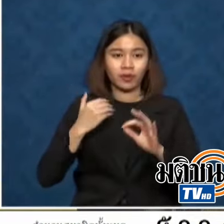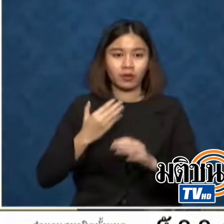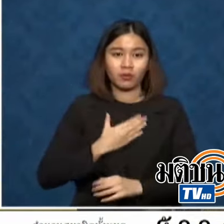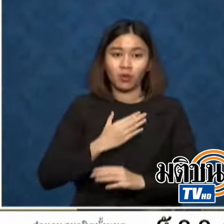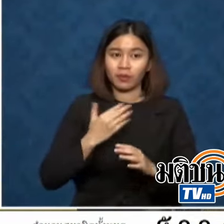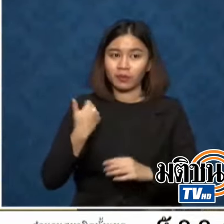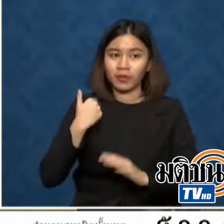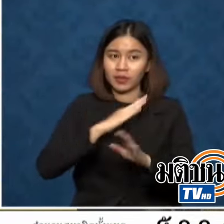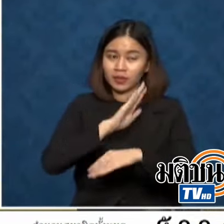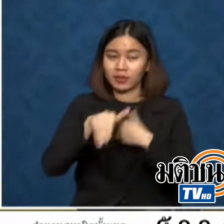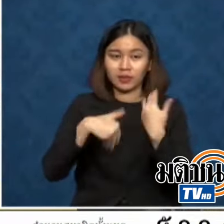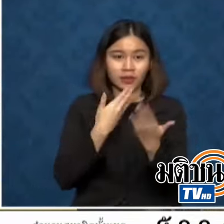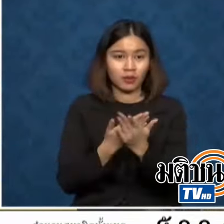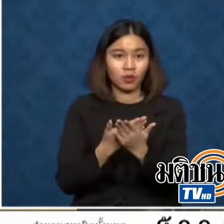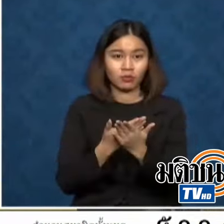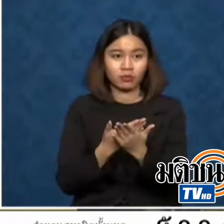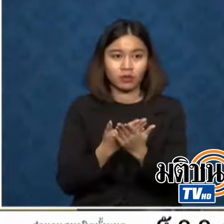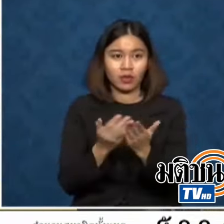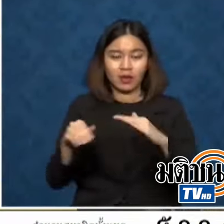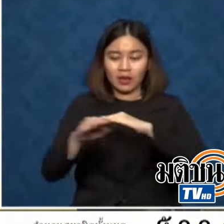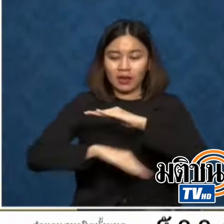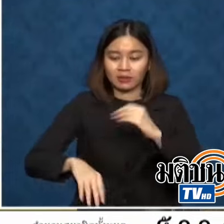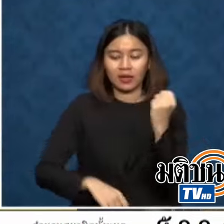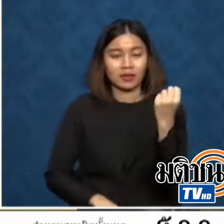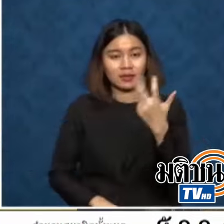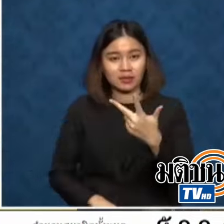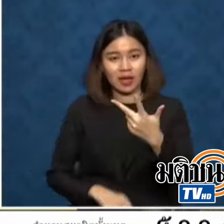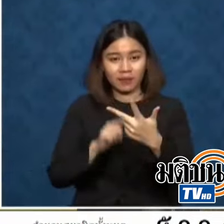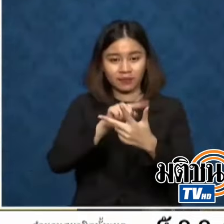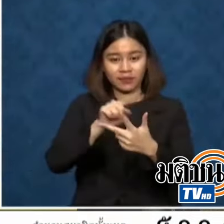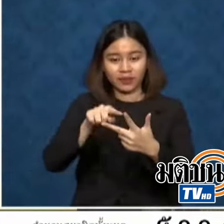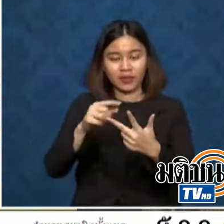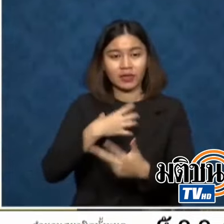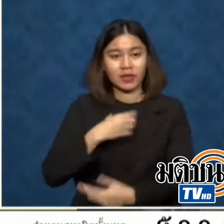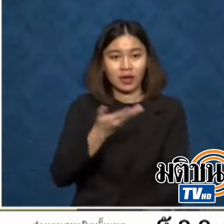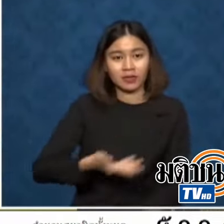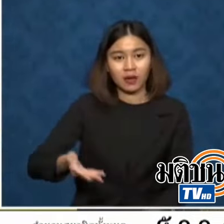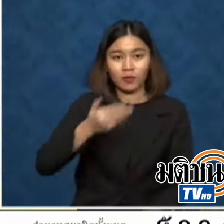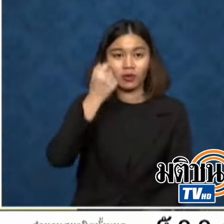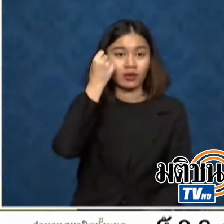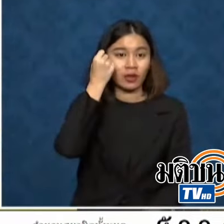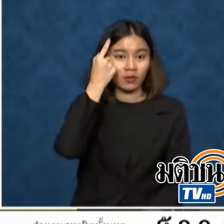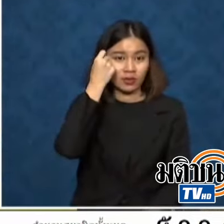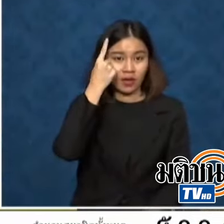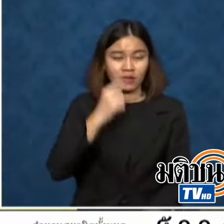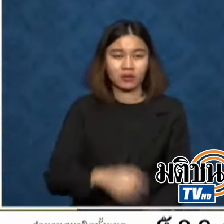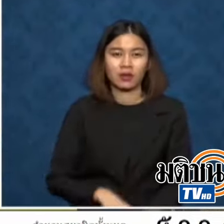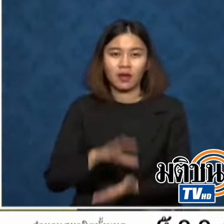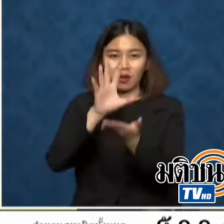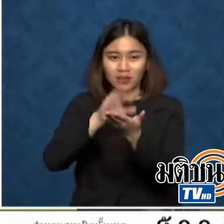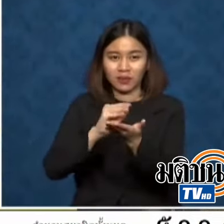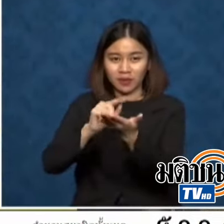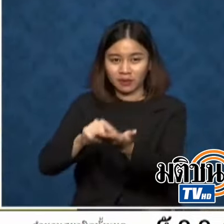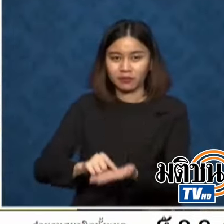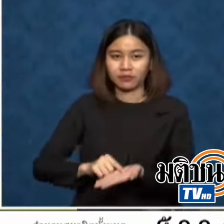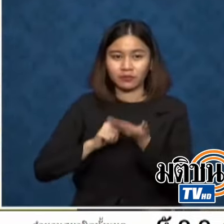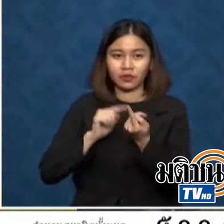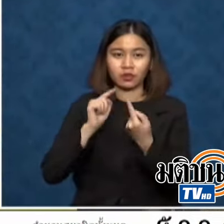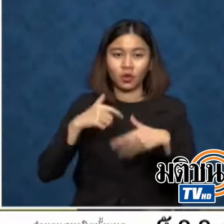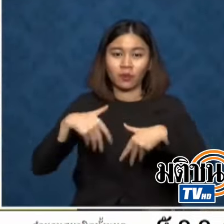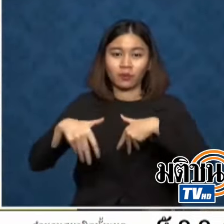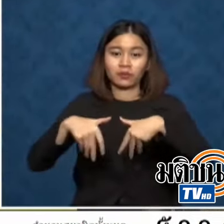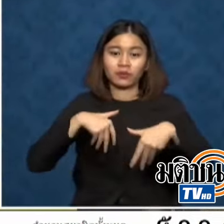หมด 3หลักฐานข้อมูลที่อยากจะให้ทุกท่านได้เข้าใจเสียทีนึงนะครับข้อมูลที่ผมได้มานี้ได้มาจากพี่